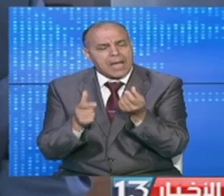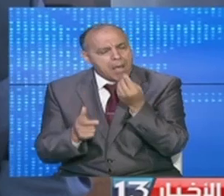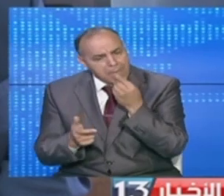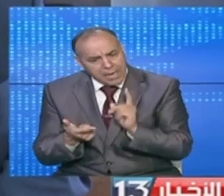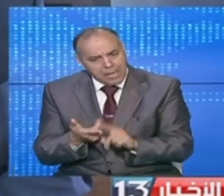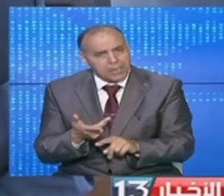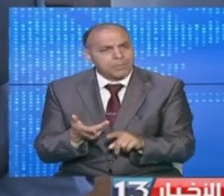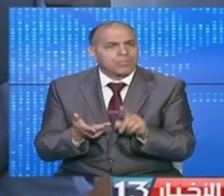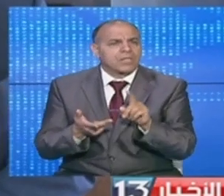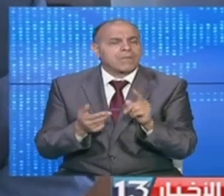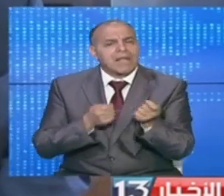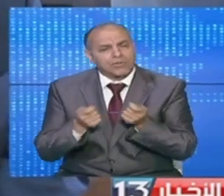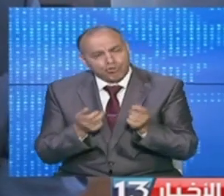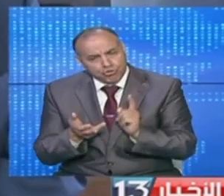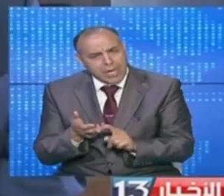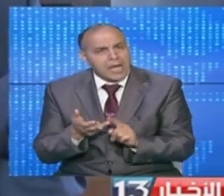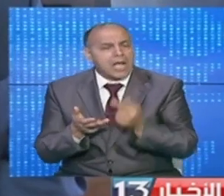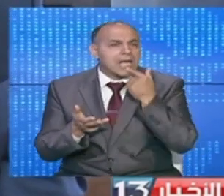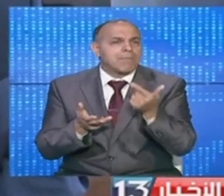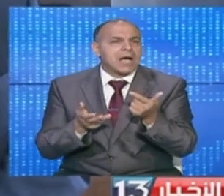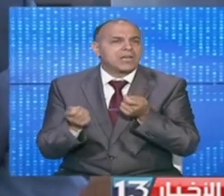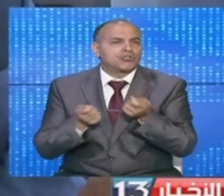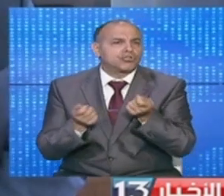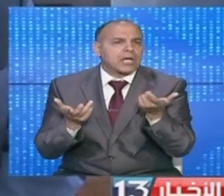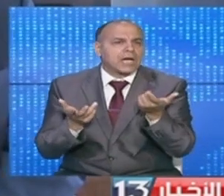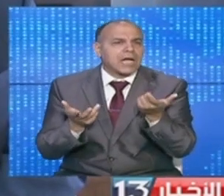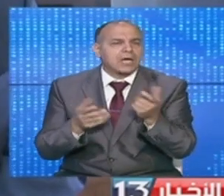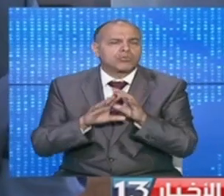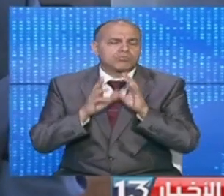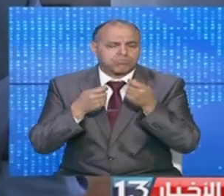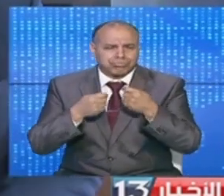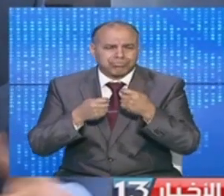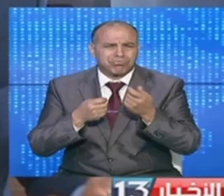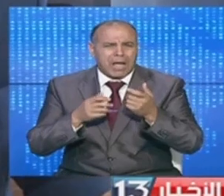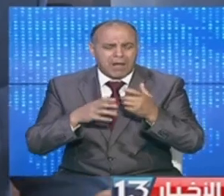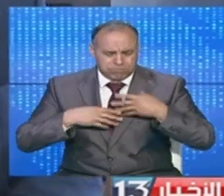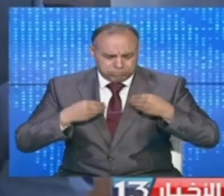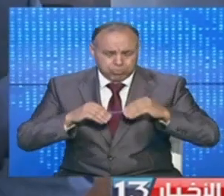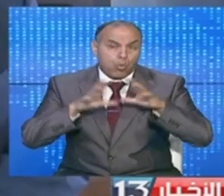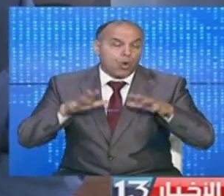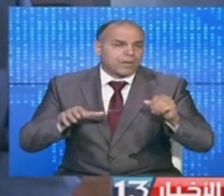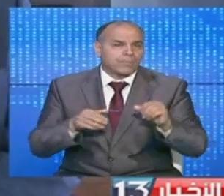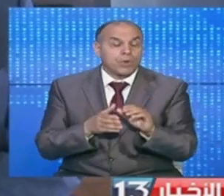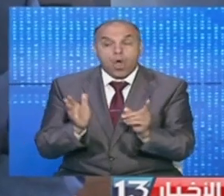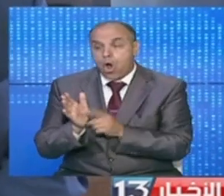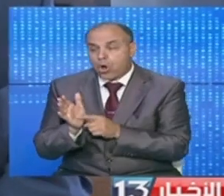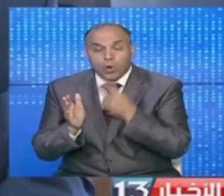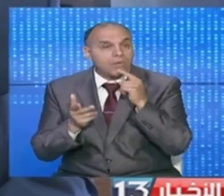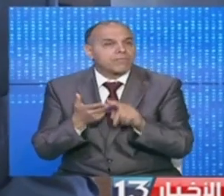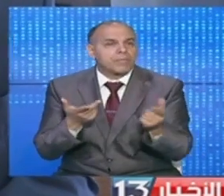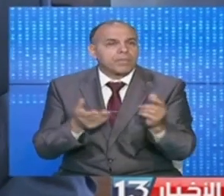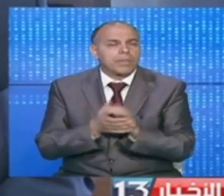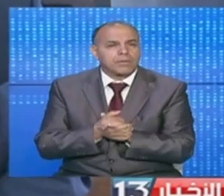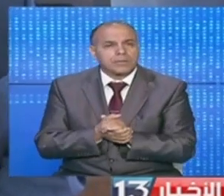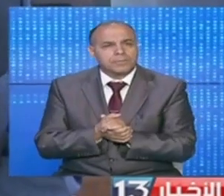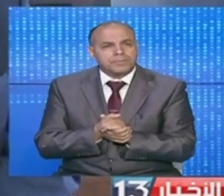الغذائية، كما التجارة المقصود بها تجارة الجملة ونصف الجملة والمساحات الكبرى، وكذلك